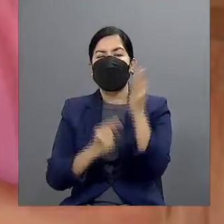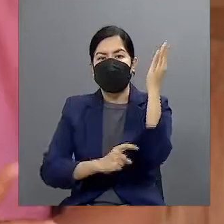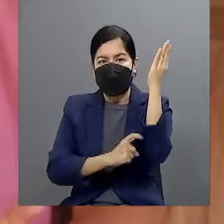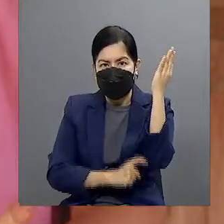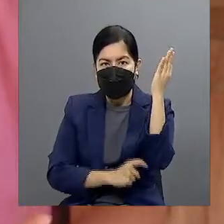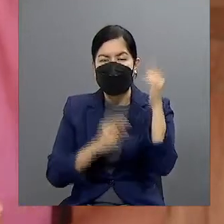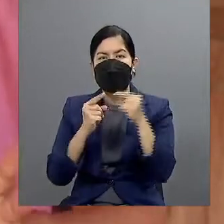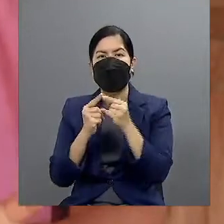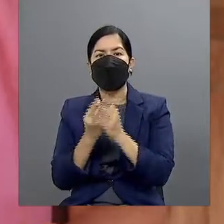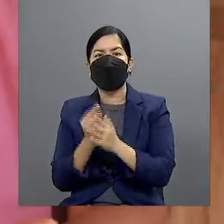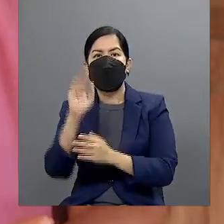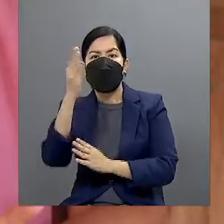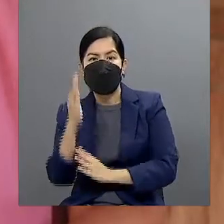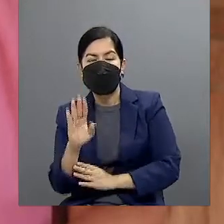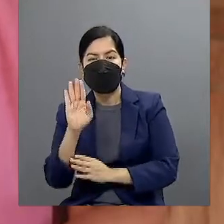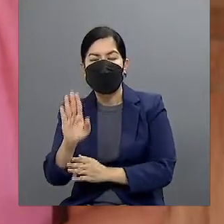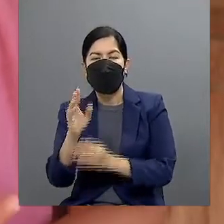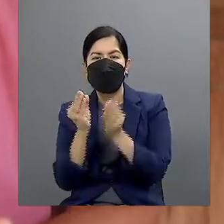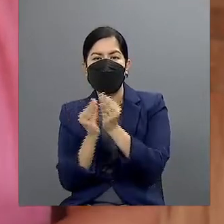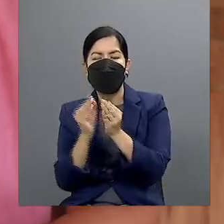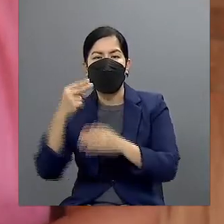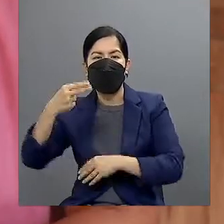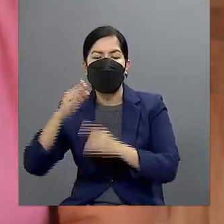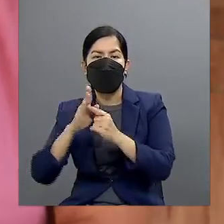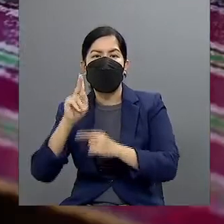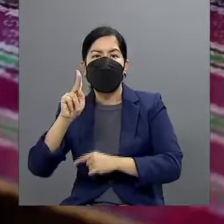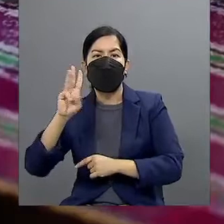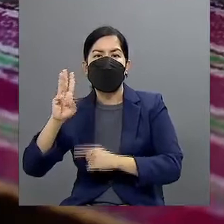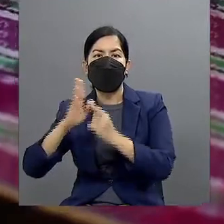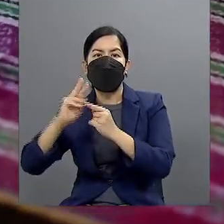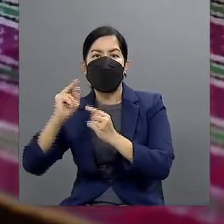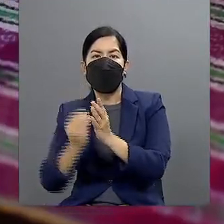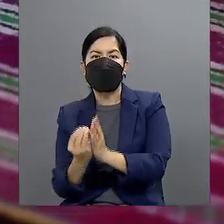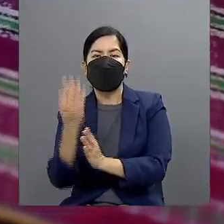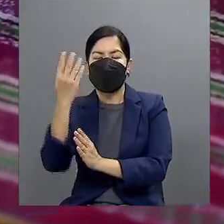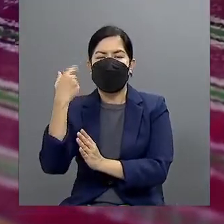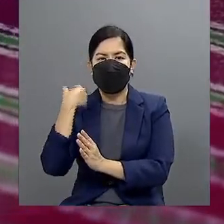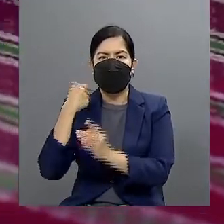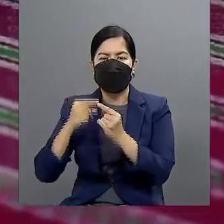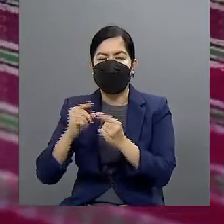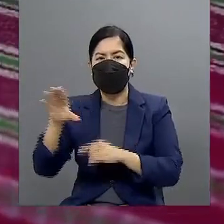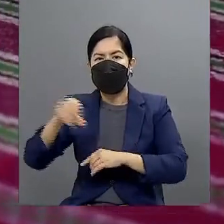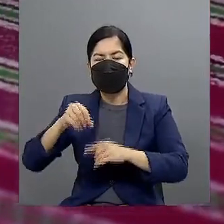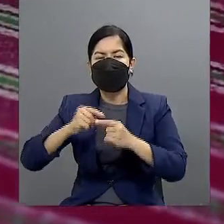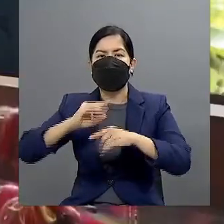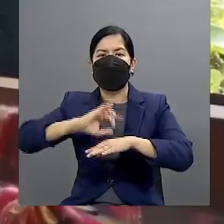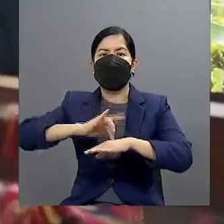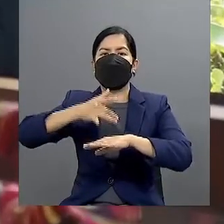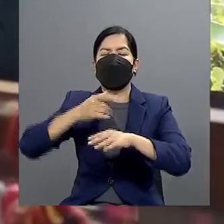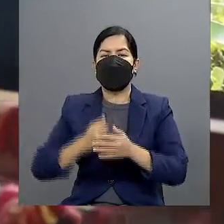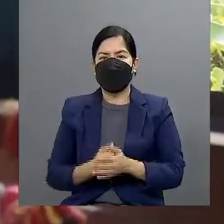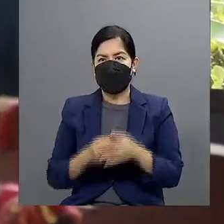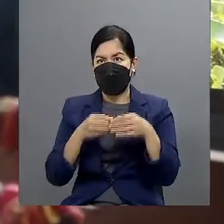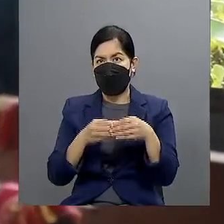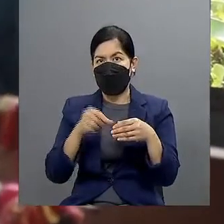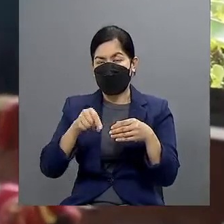อก็คือวัตถุดิบที่เราหาได้ในท้องถิ่นก็คือเอามาทำค่ะ สำหรับผ้าทอของกลุ่มทอผ้าบ้านล่องมุดได้รับ